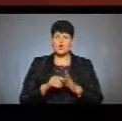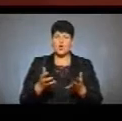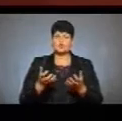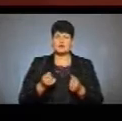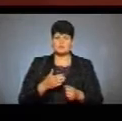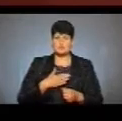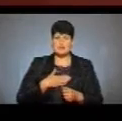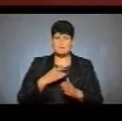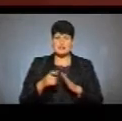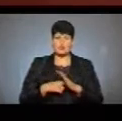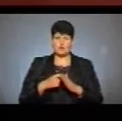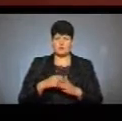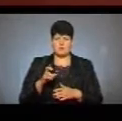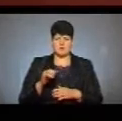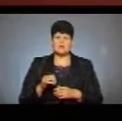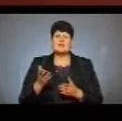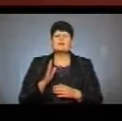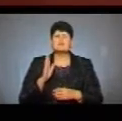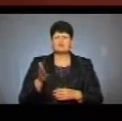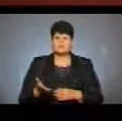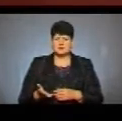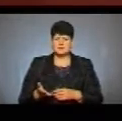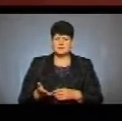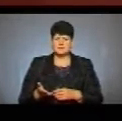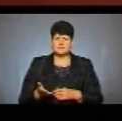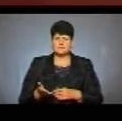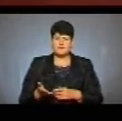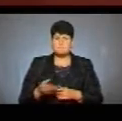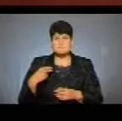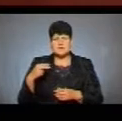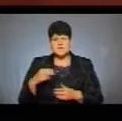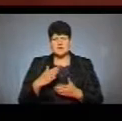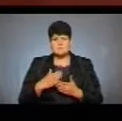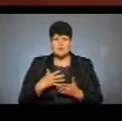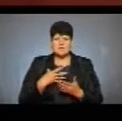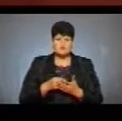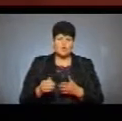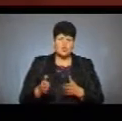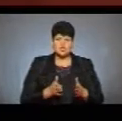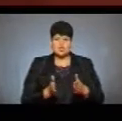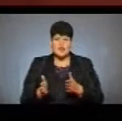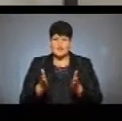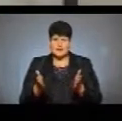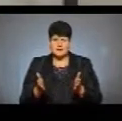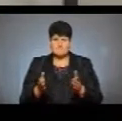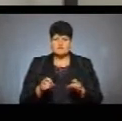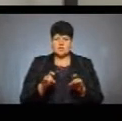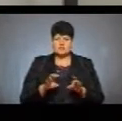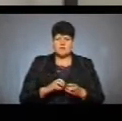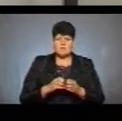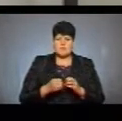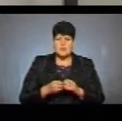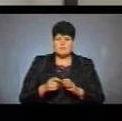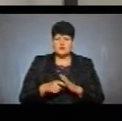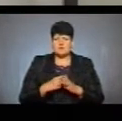отриманого нами Донбасу. Який він буде, так? Президент має свої шляхи вирішення проблеми з